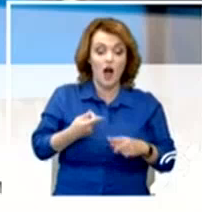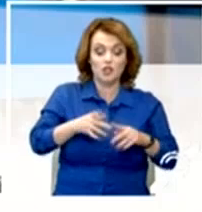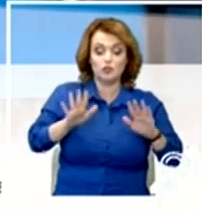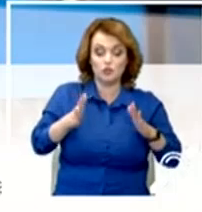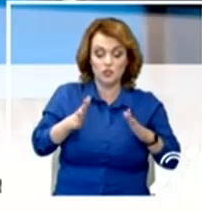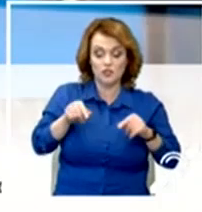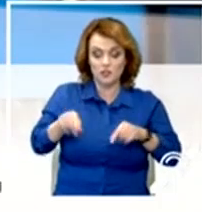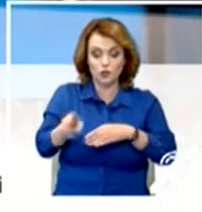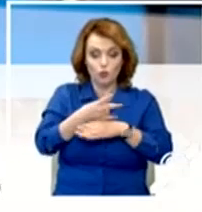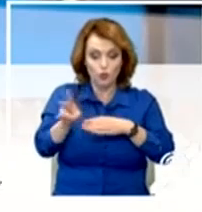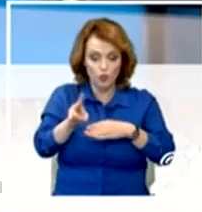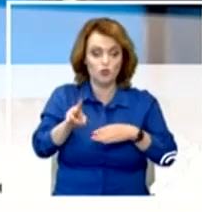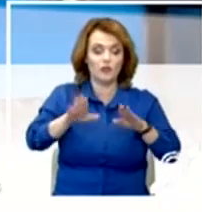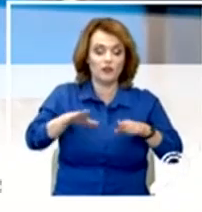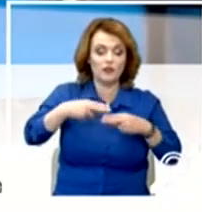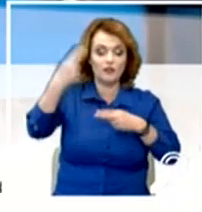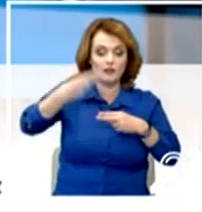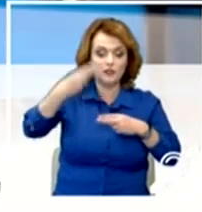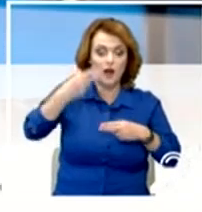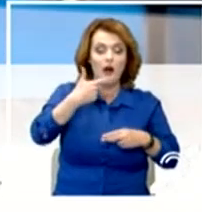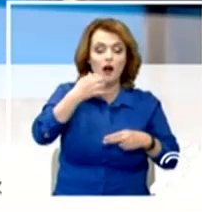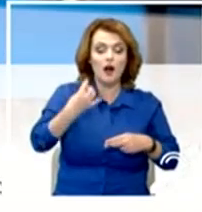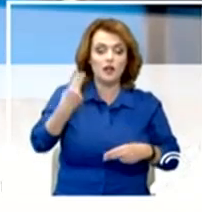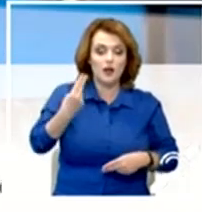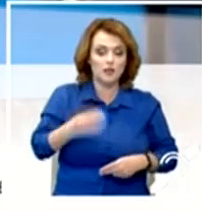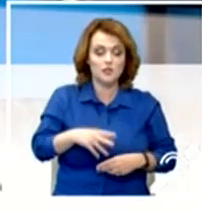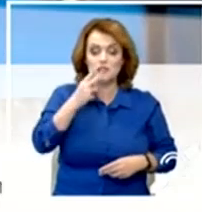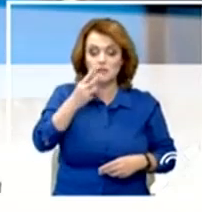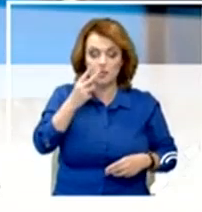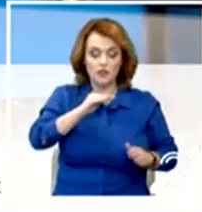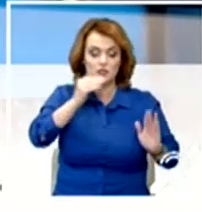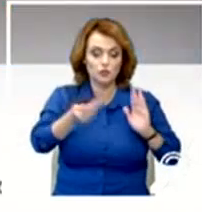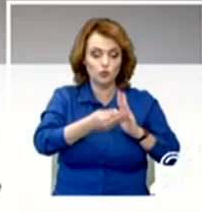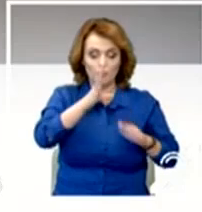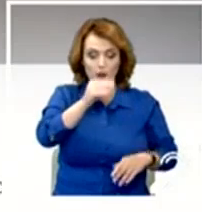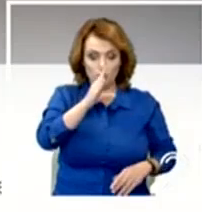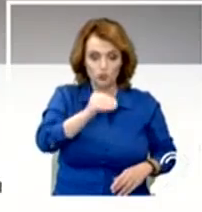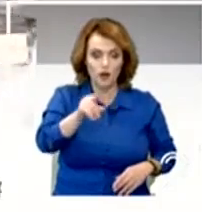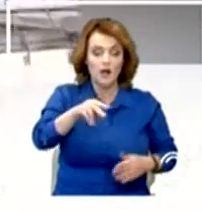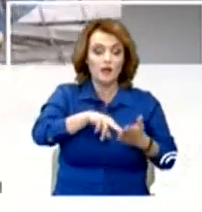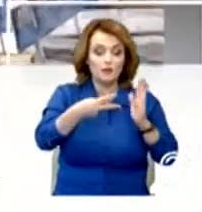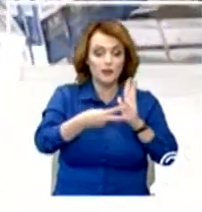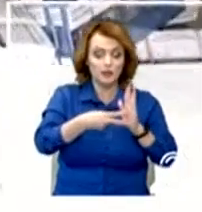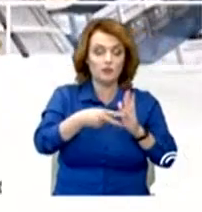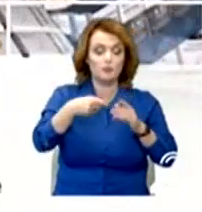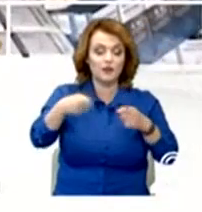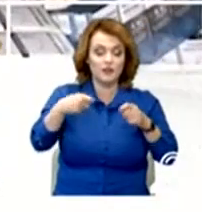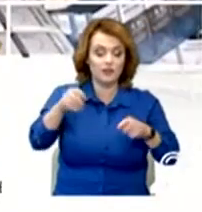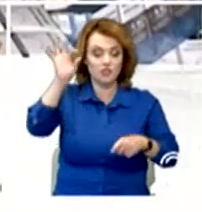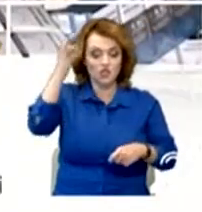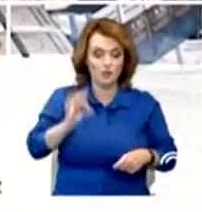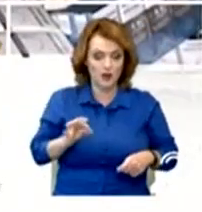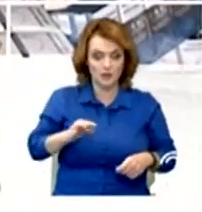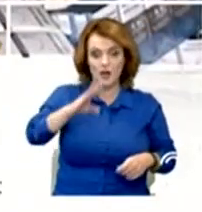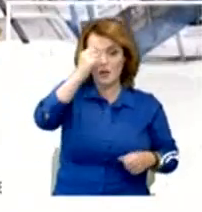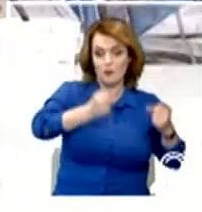această noapte la punctul de trecere a frontierei Giurgiulești-Galați. Țigările erau într-un microbuz care urma să ajungă în Germania. La volan